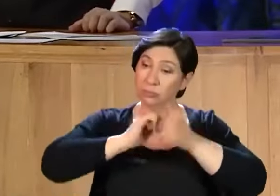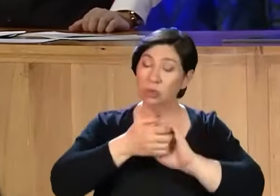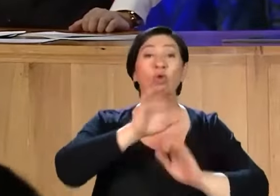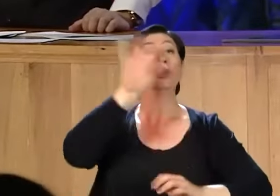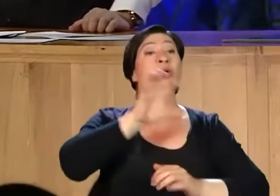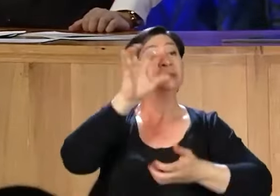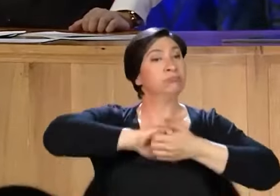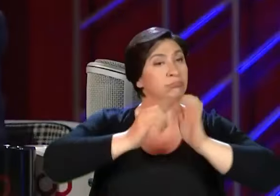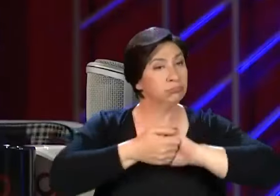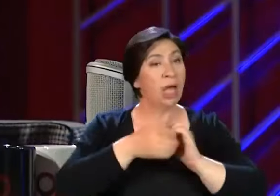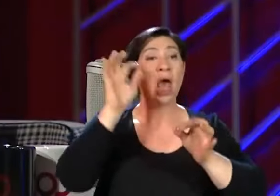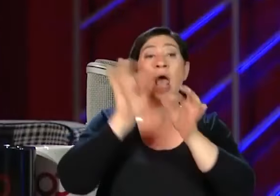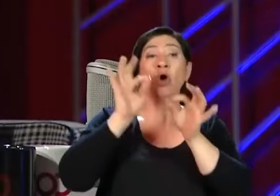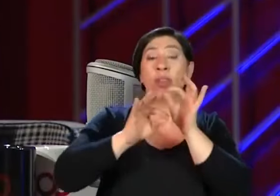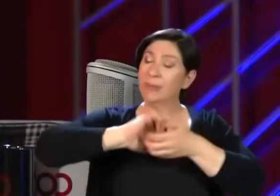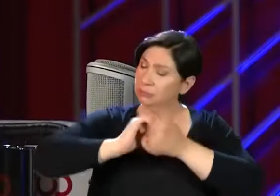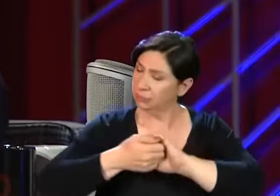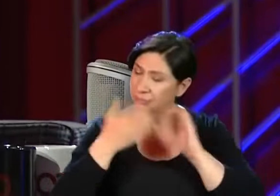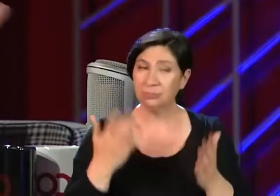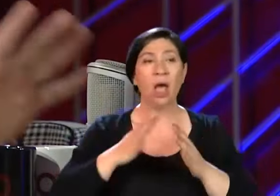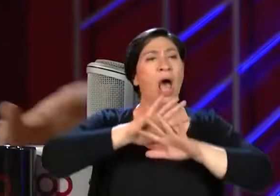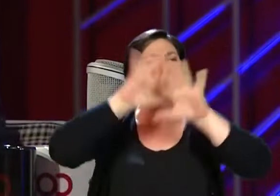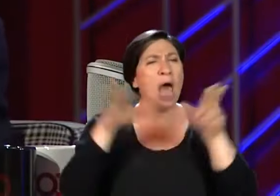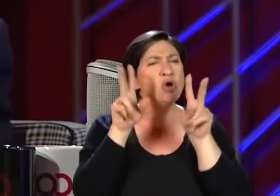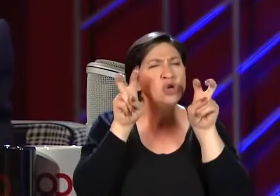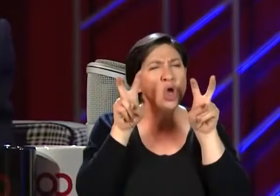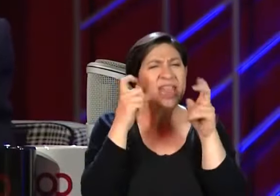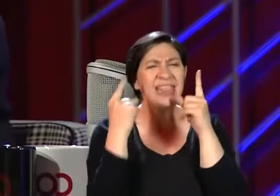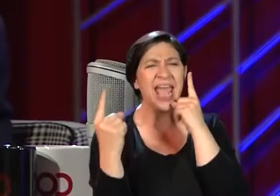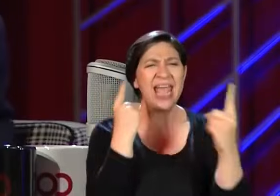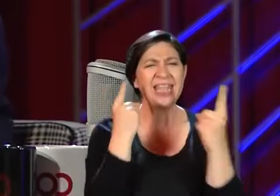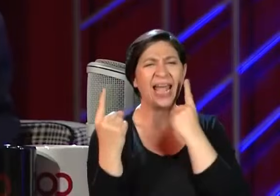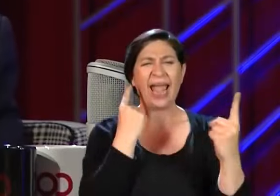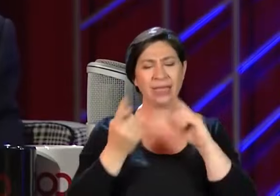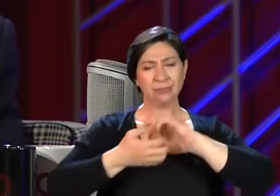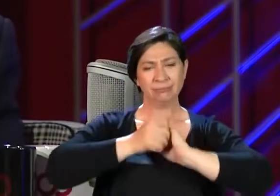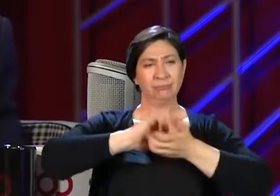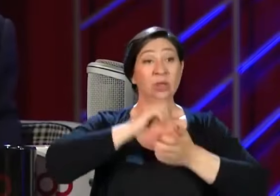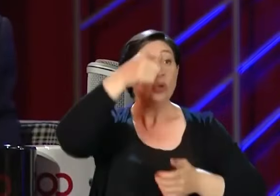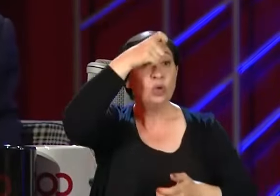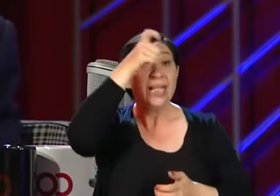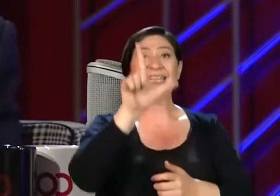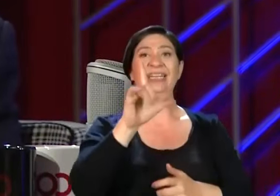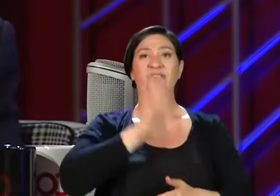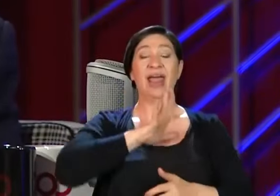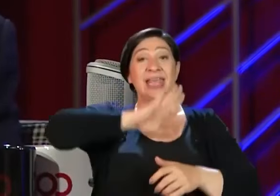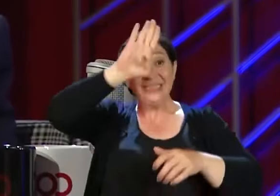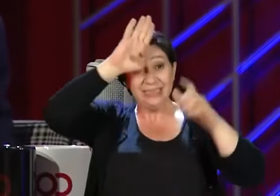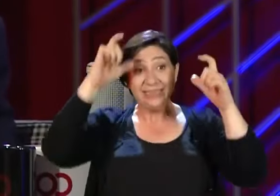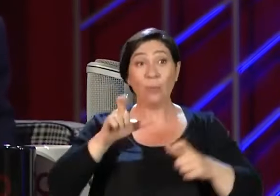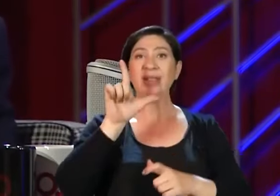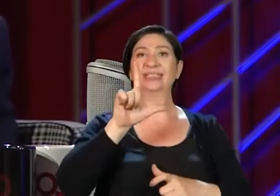turizm seferberliği, ekonomi seferberliği, her konuda seferberlik. Türkiye'nin ihtiyacı var, İstanbul'un ihtiyacı